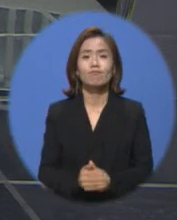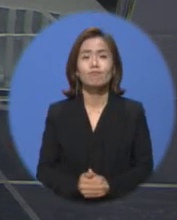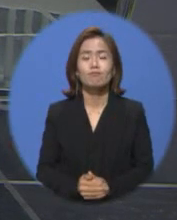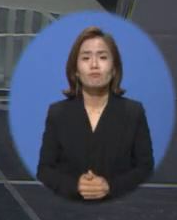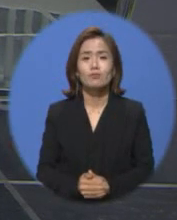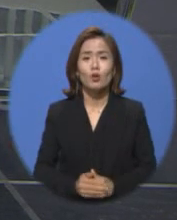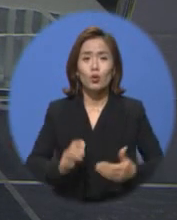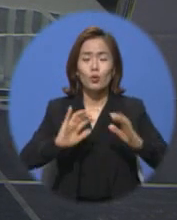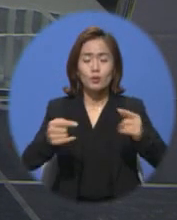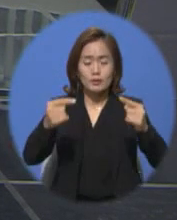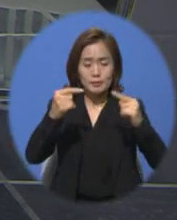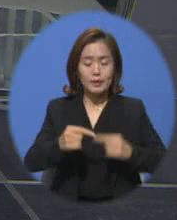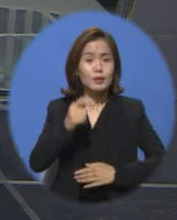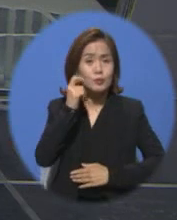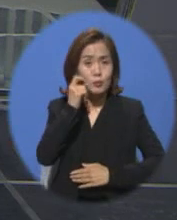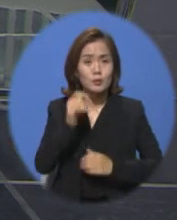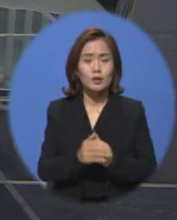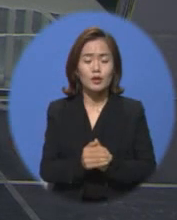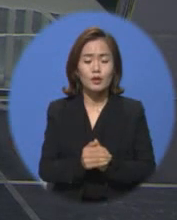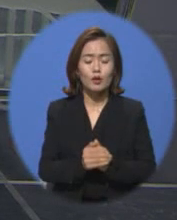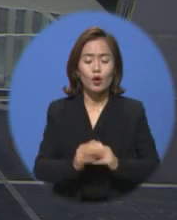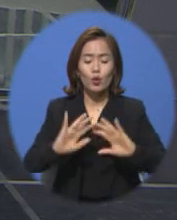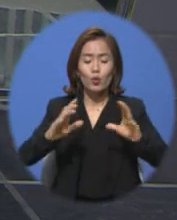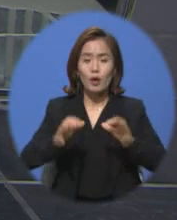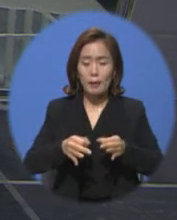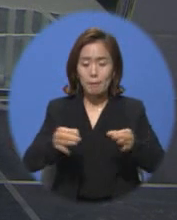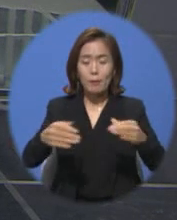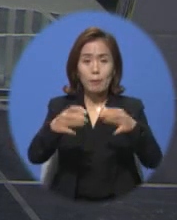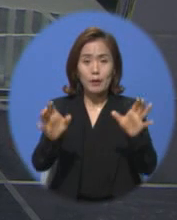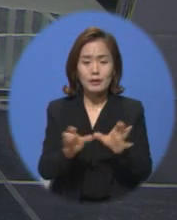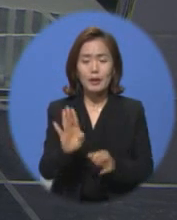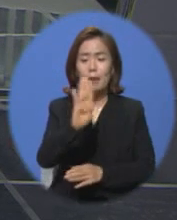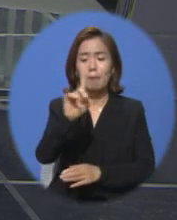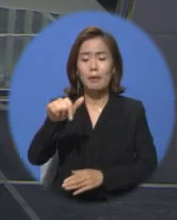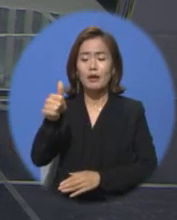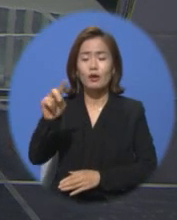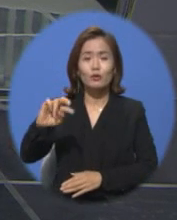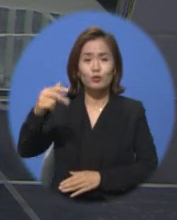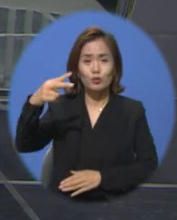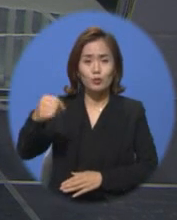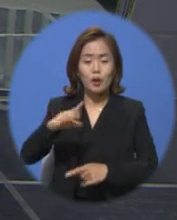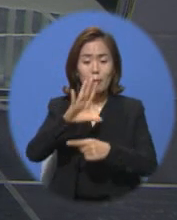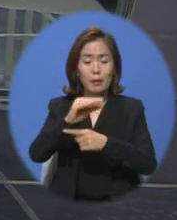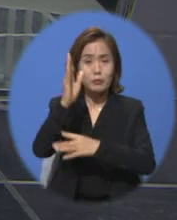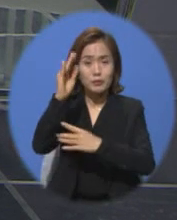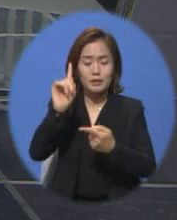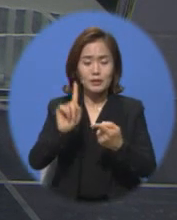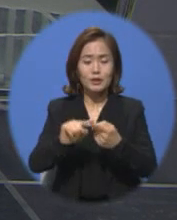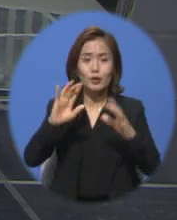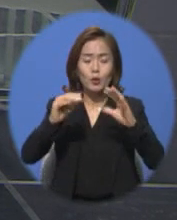.이번토론회에불참한 국민혁명배당당 박현후보의방송연설은